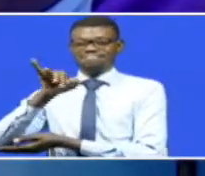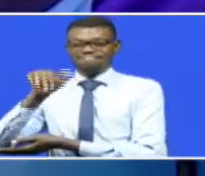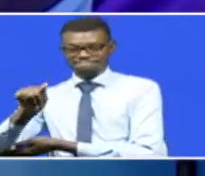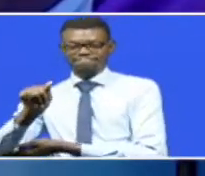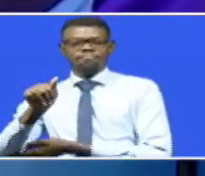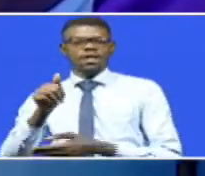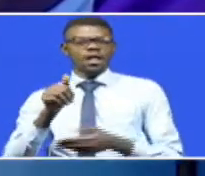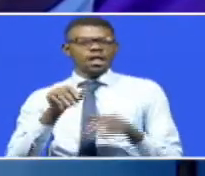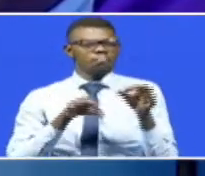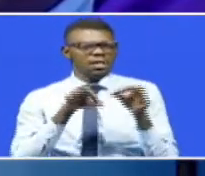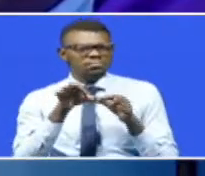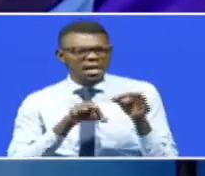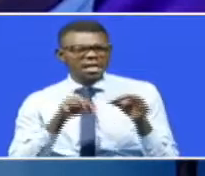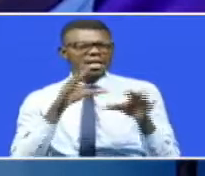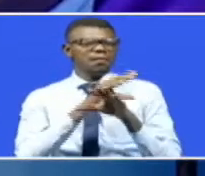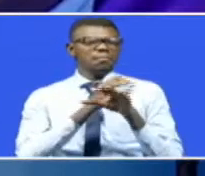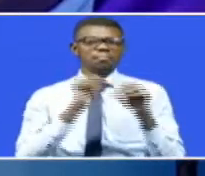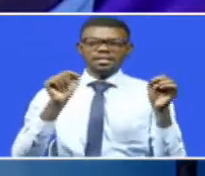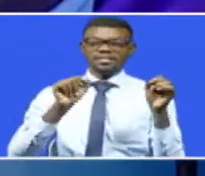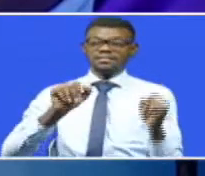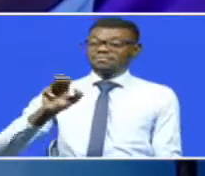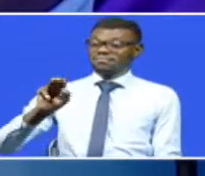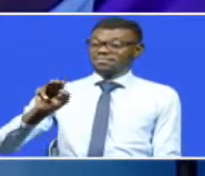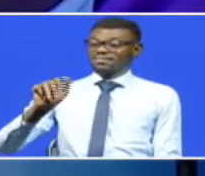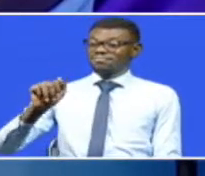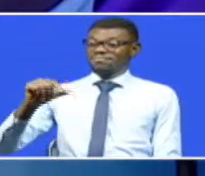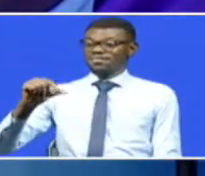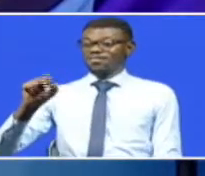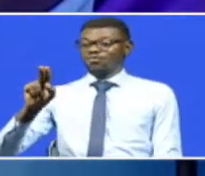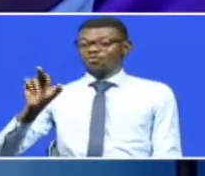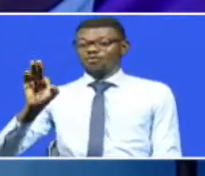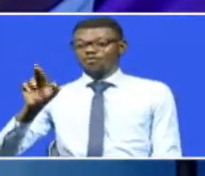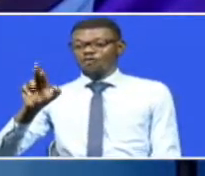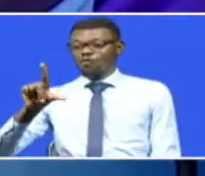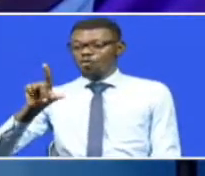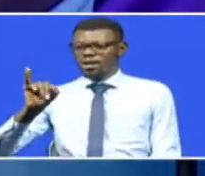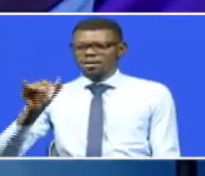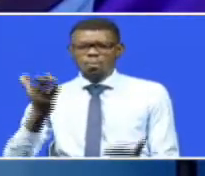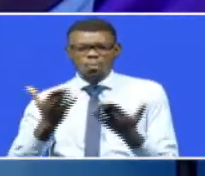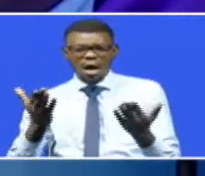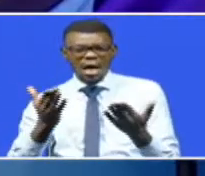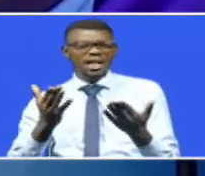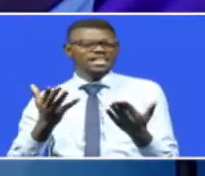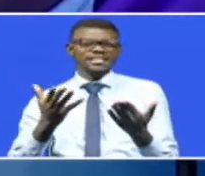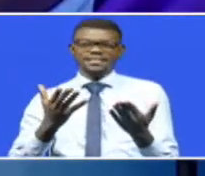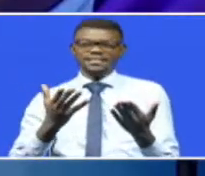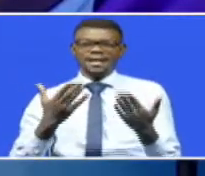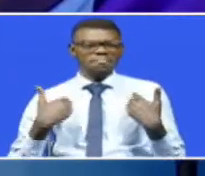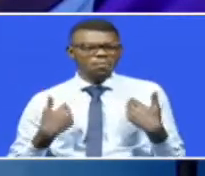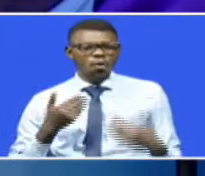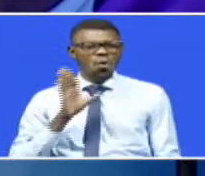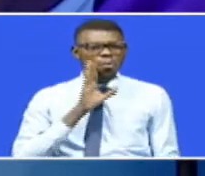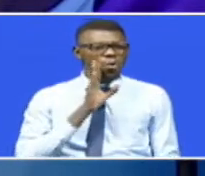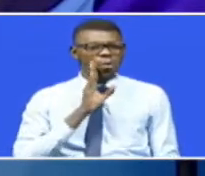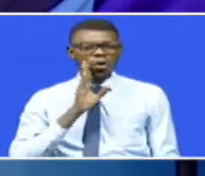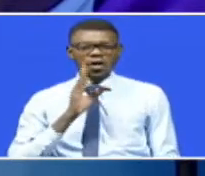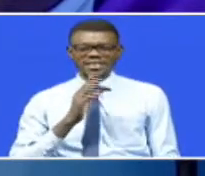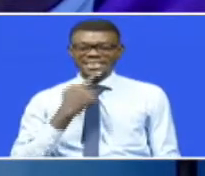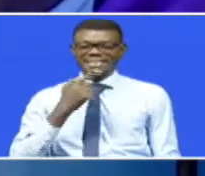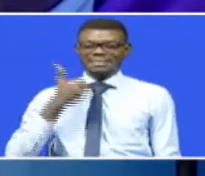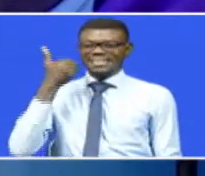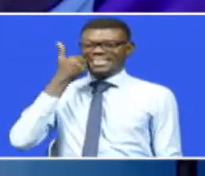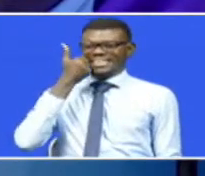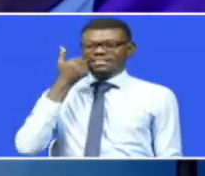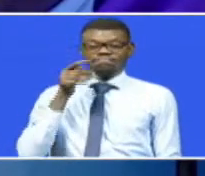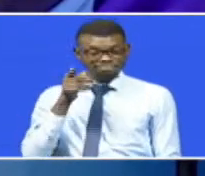aliko rais wa taifa hilo John Pombe Joseph Magufuli, ambaye uvumi umeenea kwamba anaugua. Kiongozi huyo